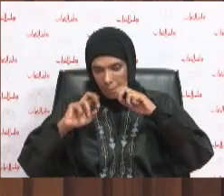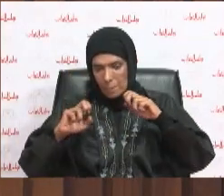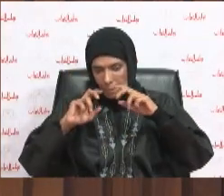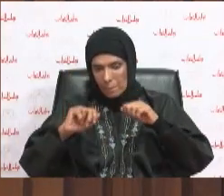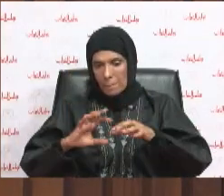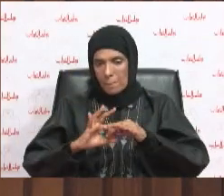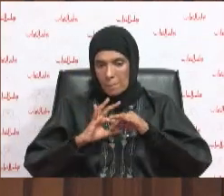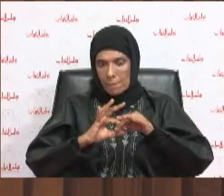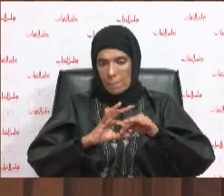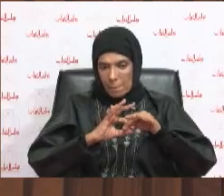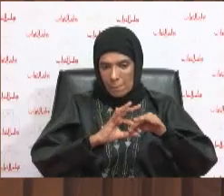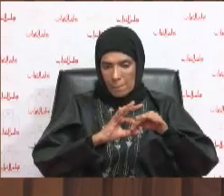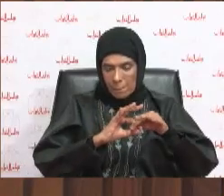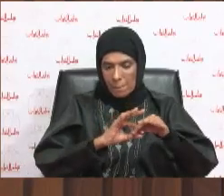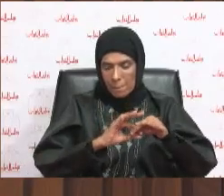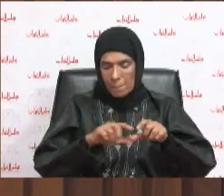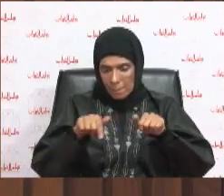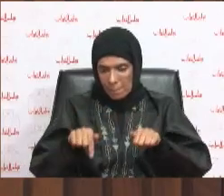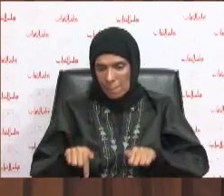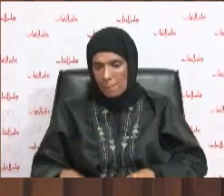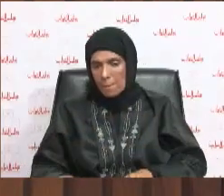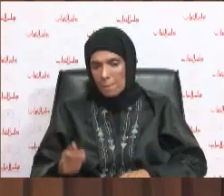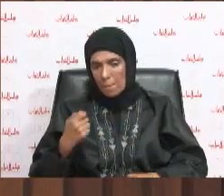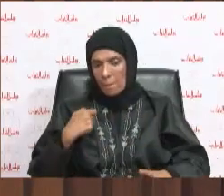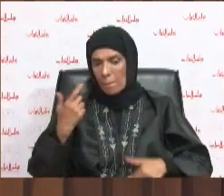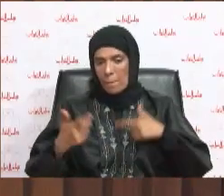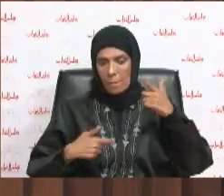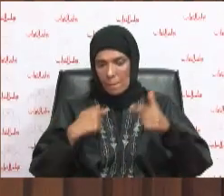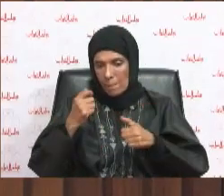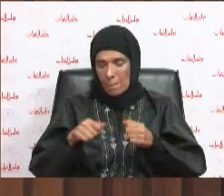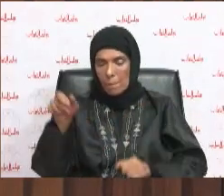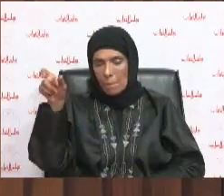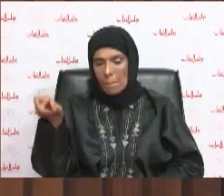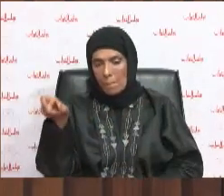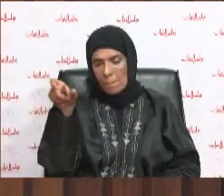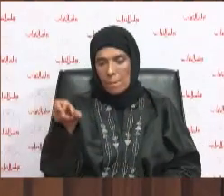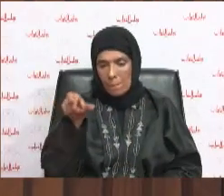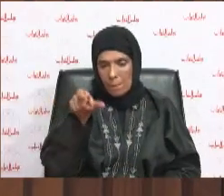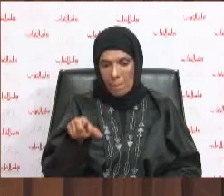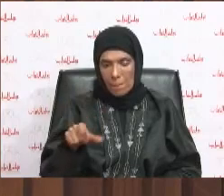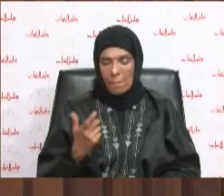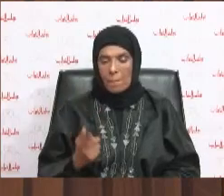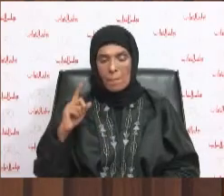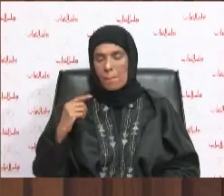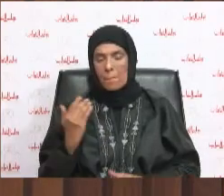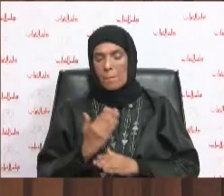والتواصل مع الموردين والموزعين في القطاع الخاص الأساسيين، للتعرف على